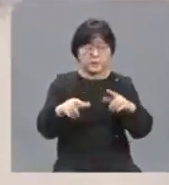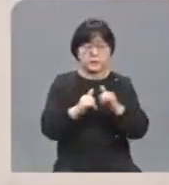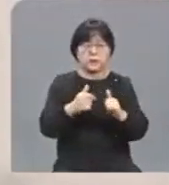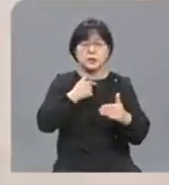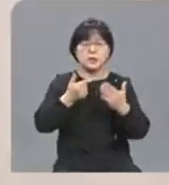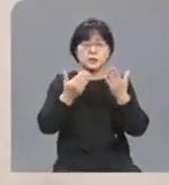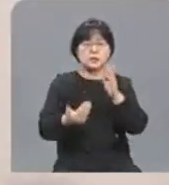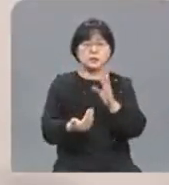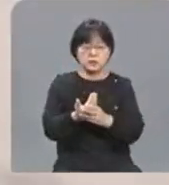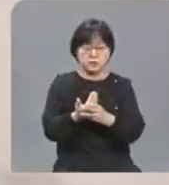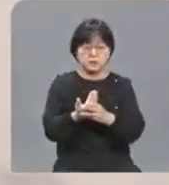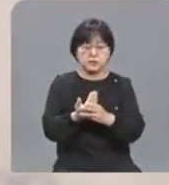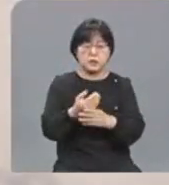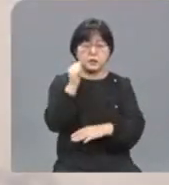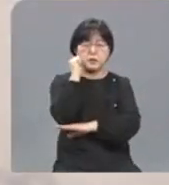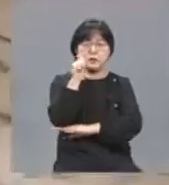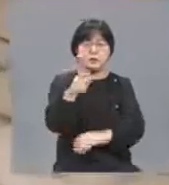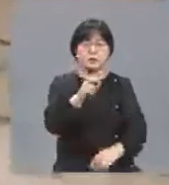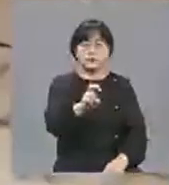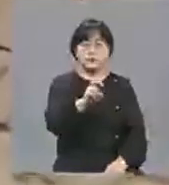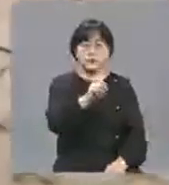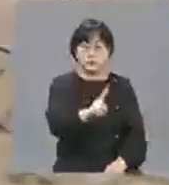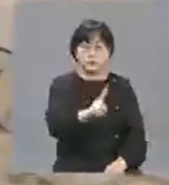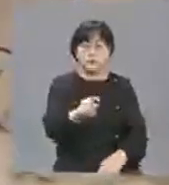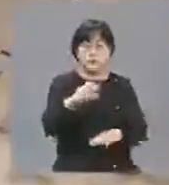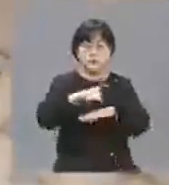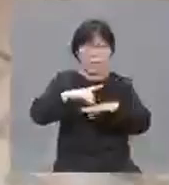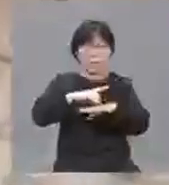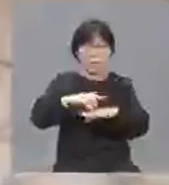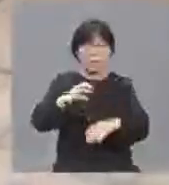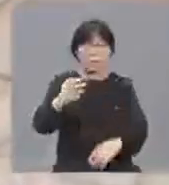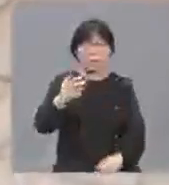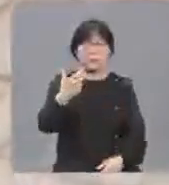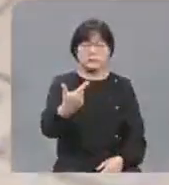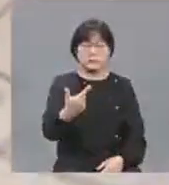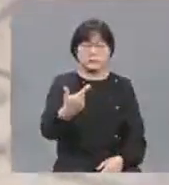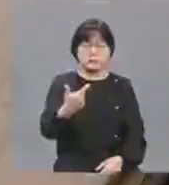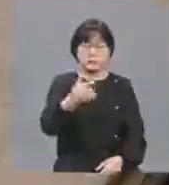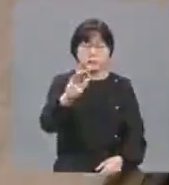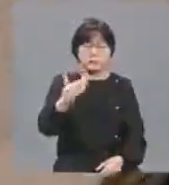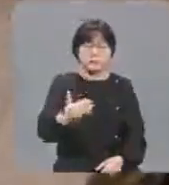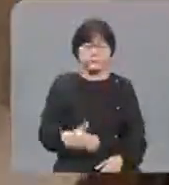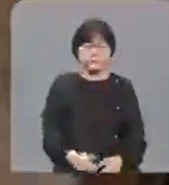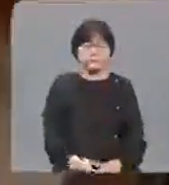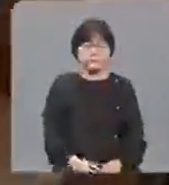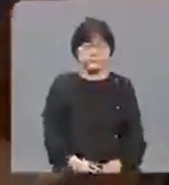사건 진실 규명은 영암이 스한 건 해남이 이른 여섯 건으로